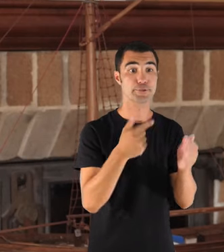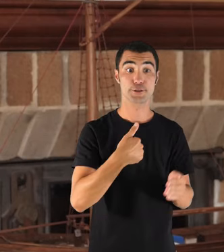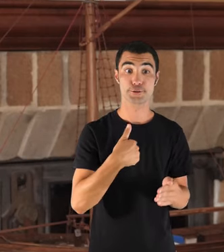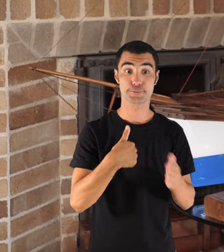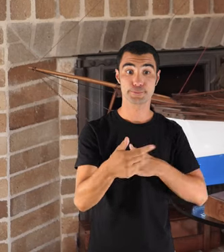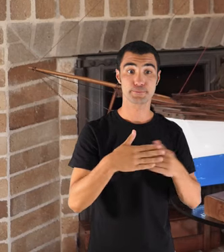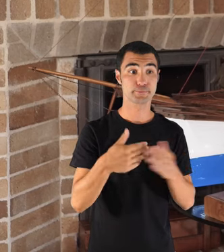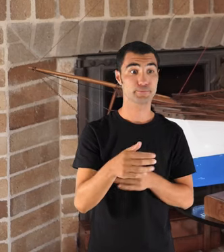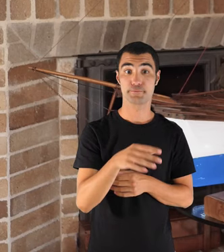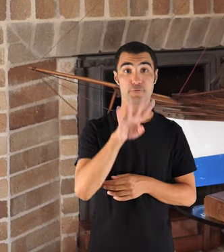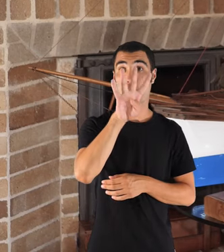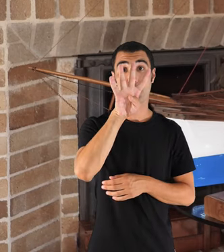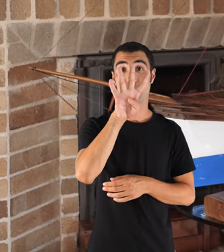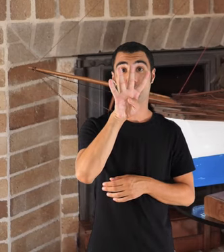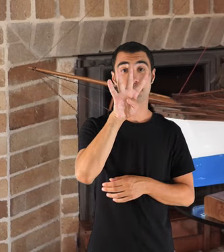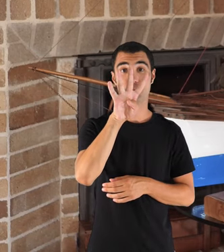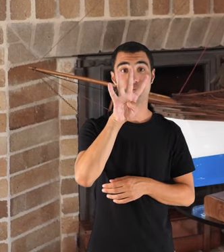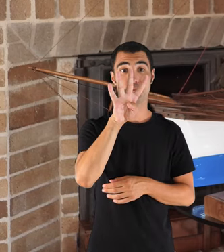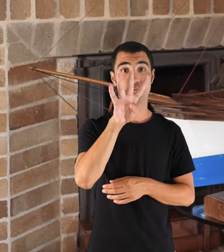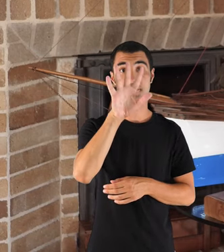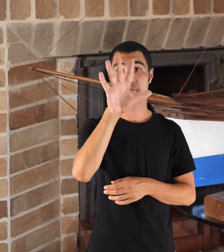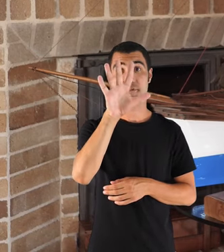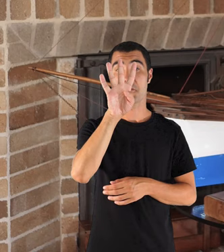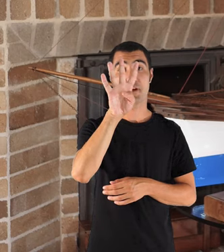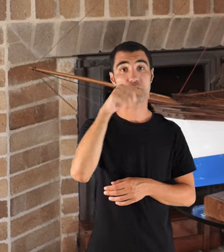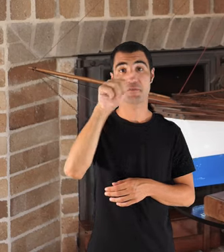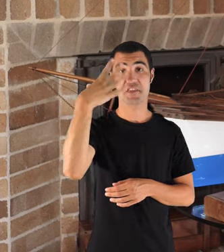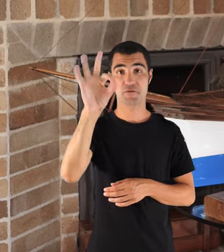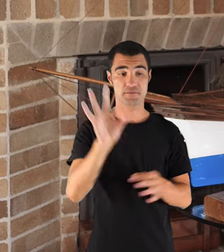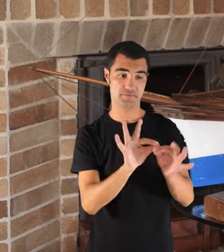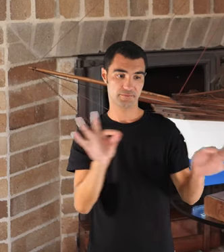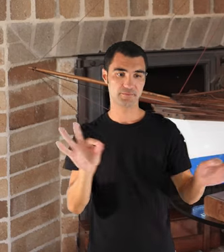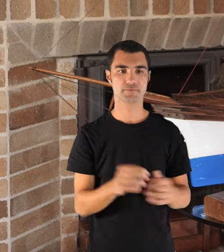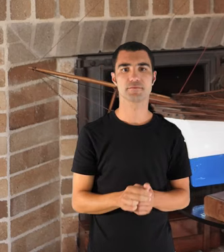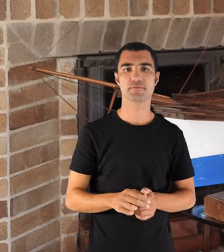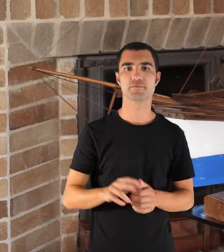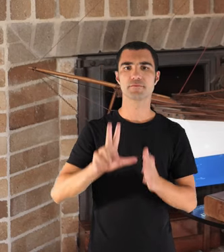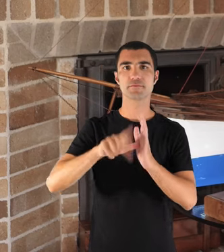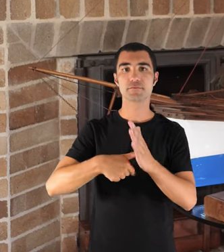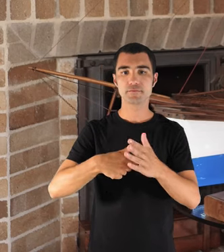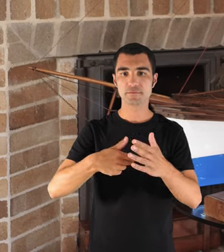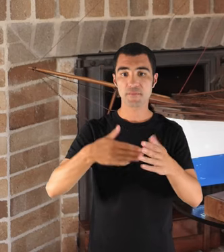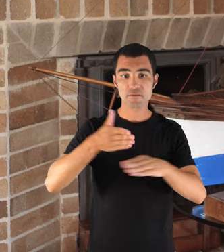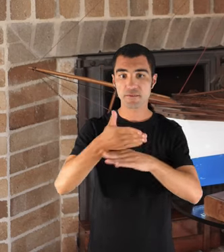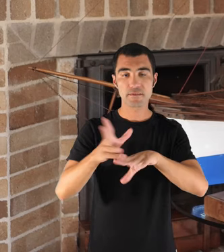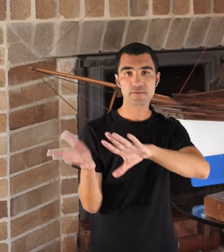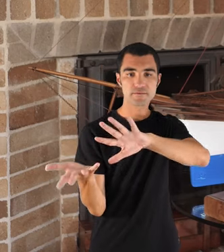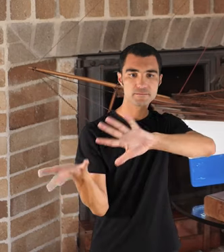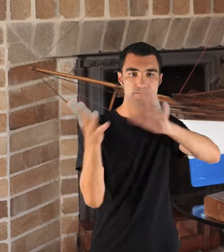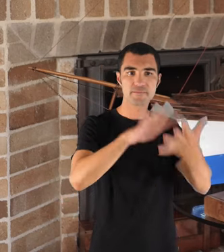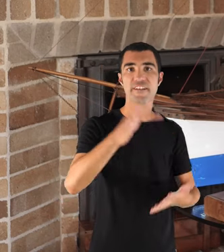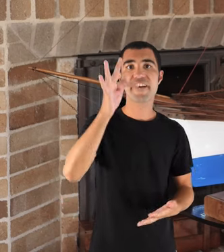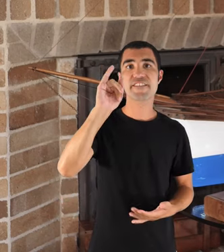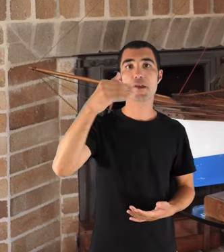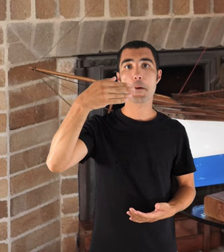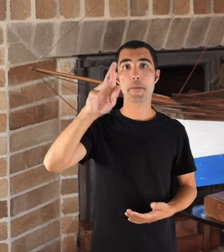4,50. L'arribada de la fibra forçosament és un dol per l'ofici de mestre d'aixa, perquè